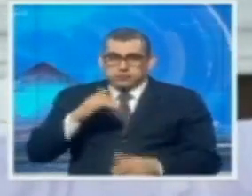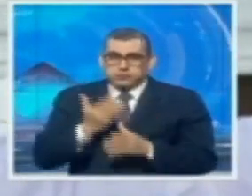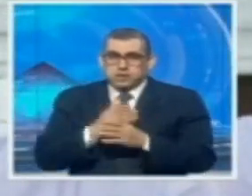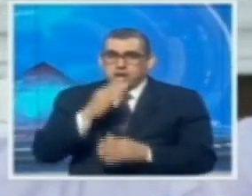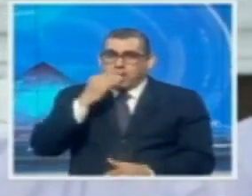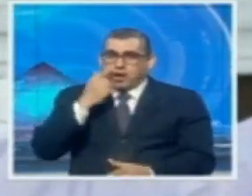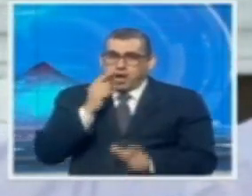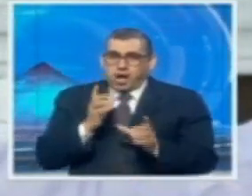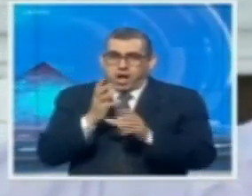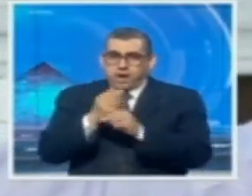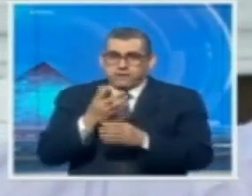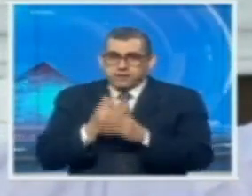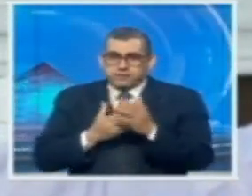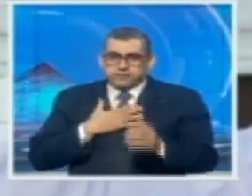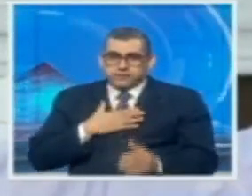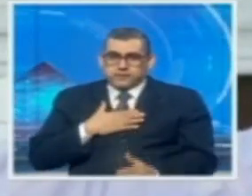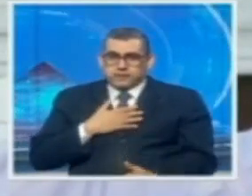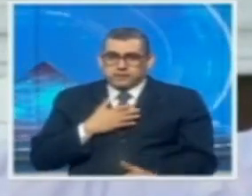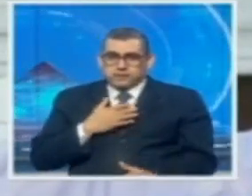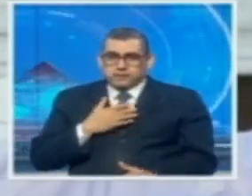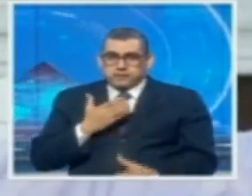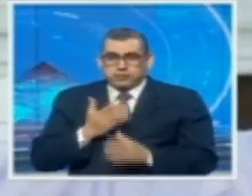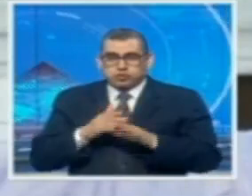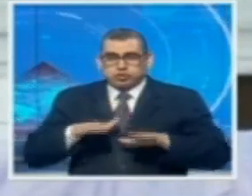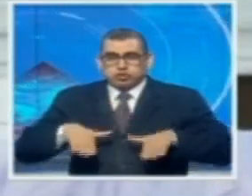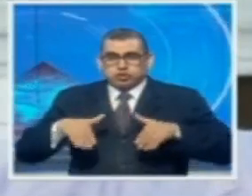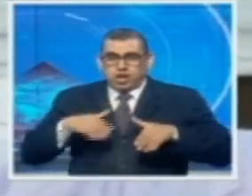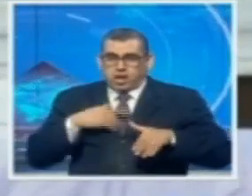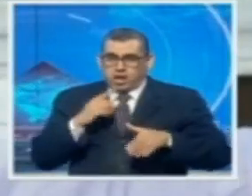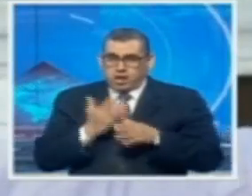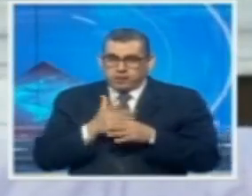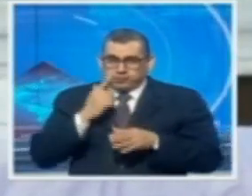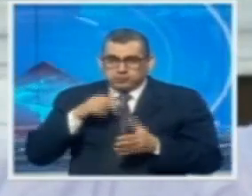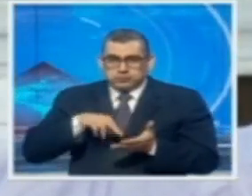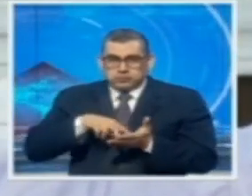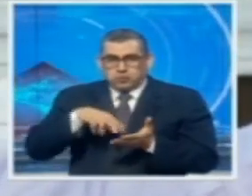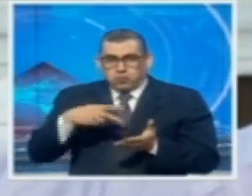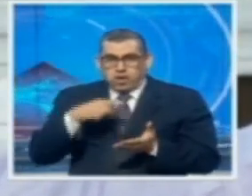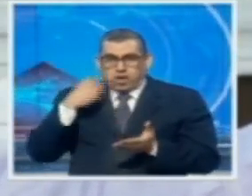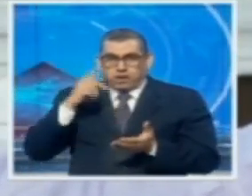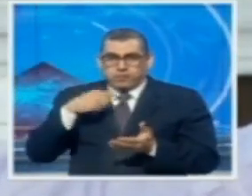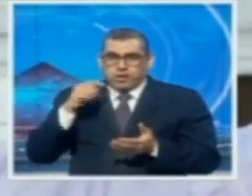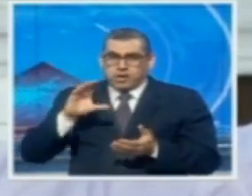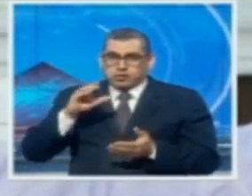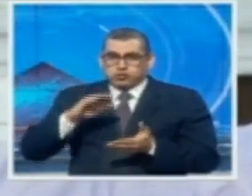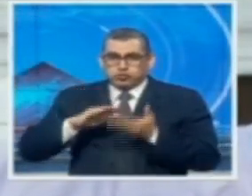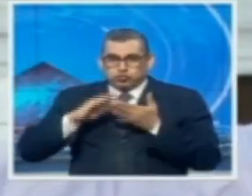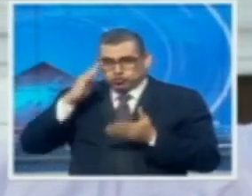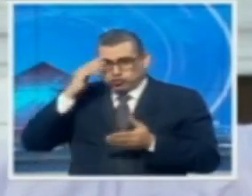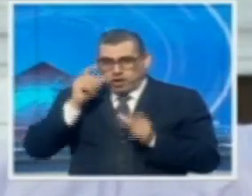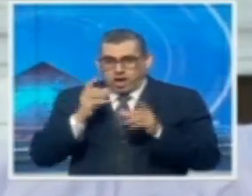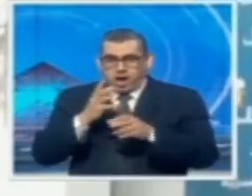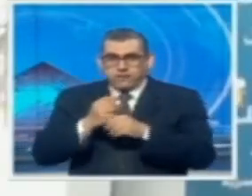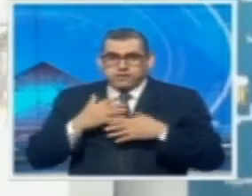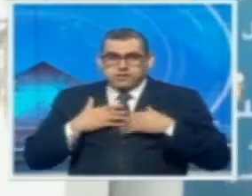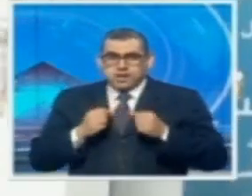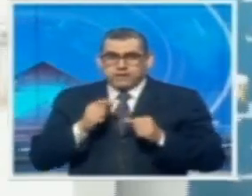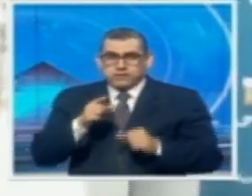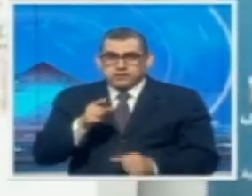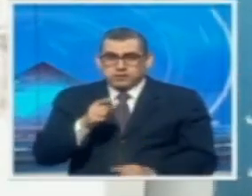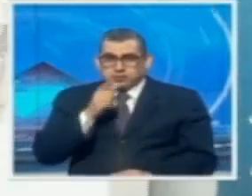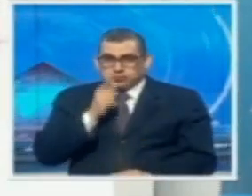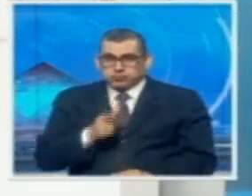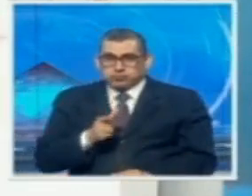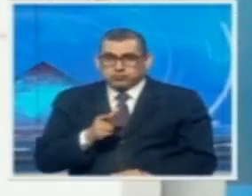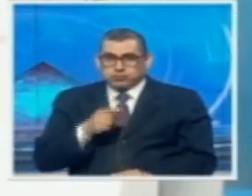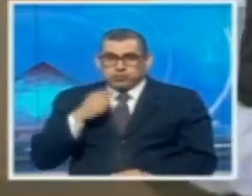واحافظ عليه من ضد شع الاطفال، من مبادره للسيد الرئيس عبد الهنا، واحافظ على صحته يعني وكده. حرص